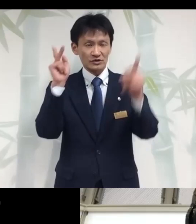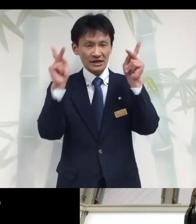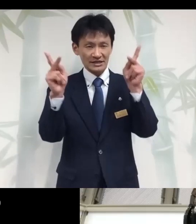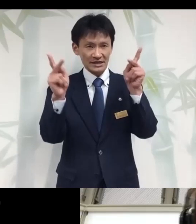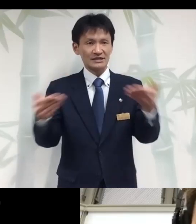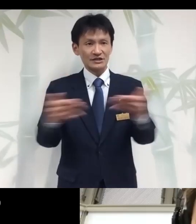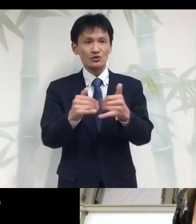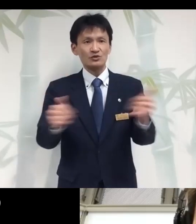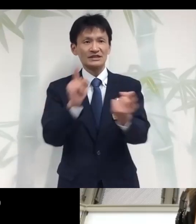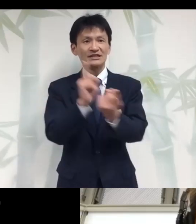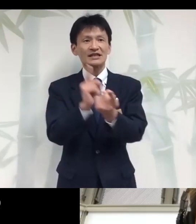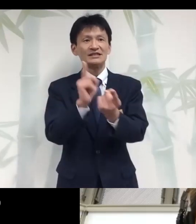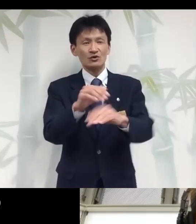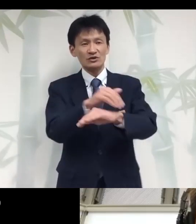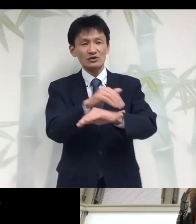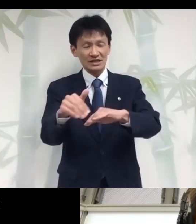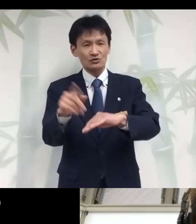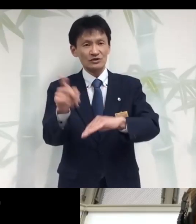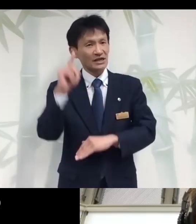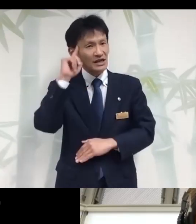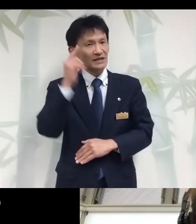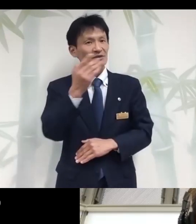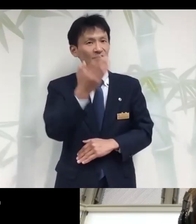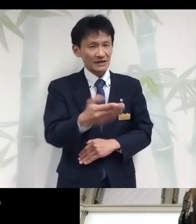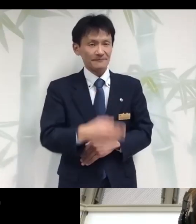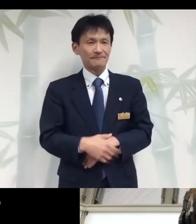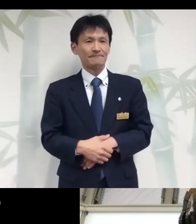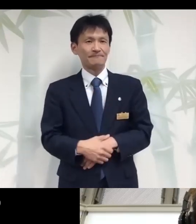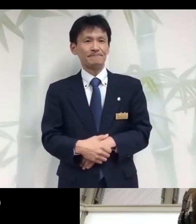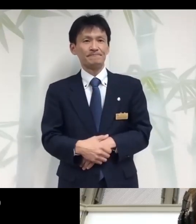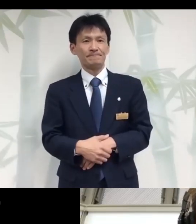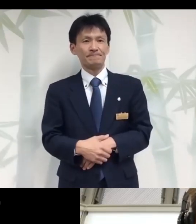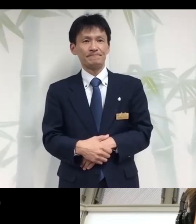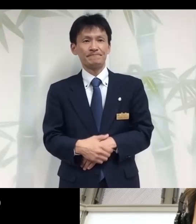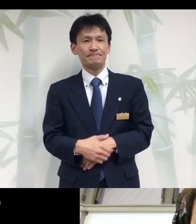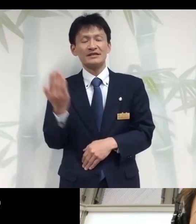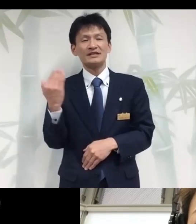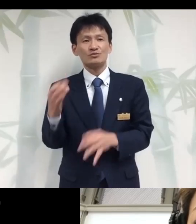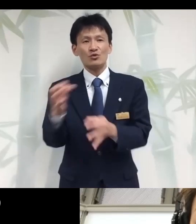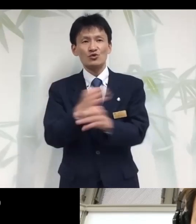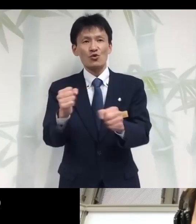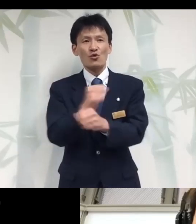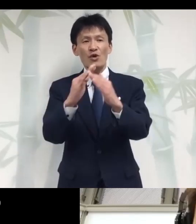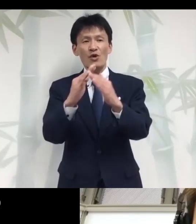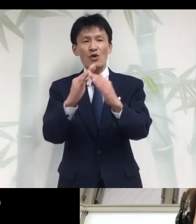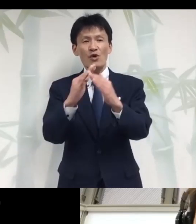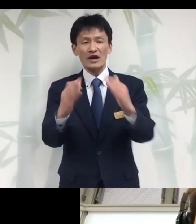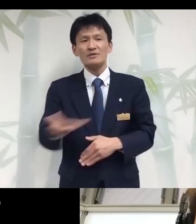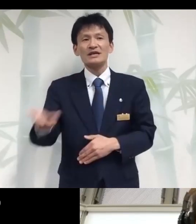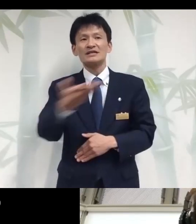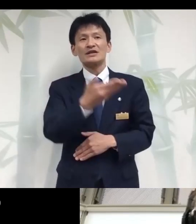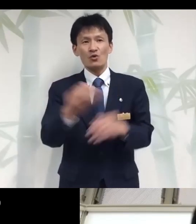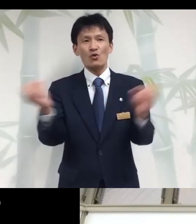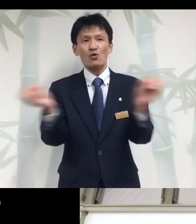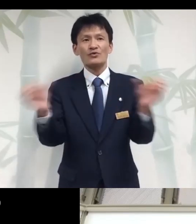か考えていらっしゃいますか？ はい、先日もですね、商工会の皆さん方と懇談させていただい